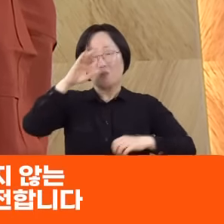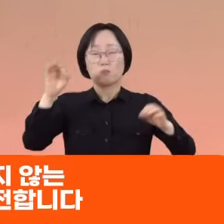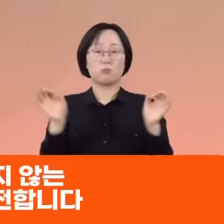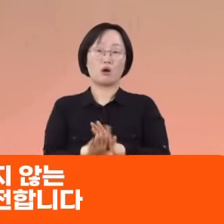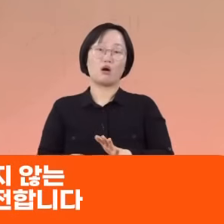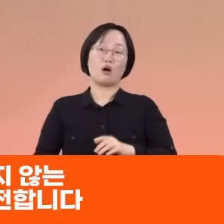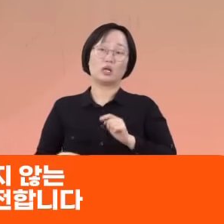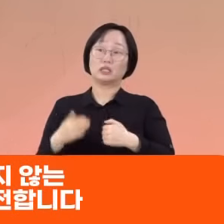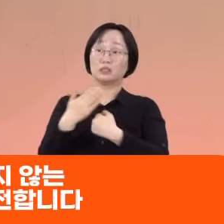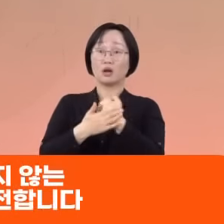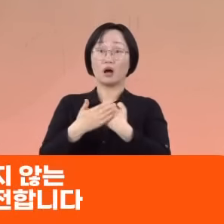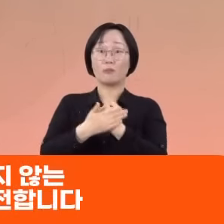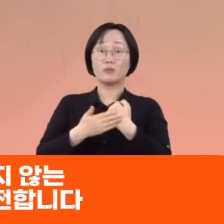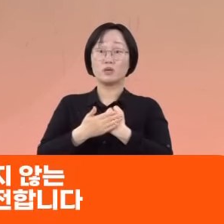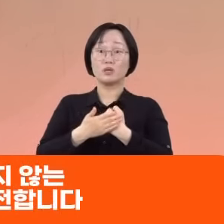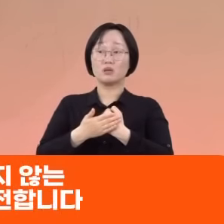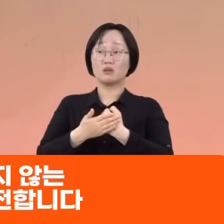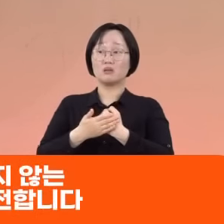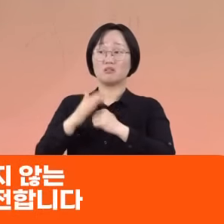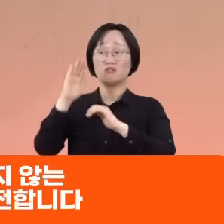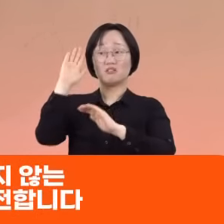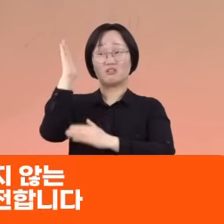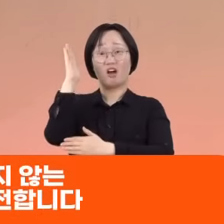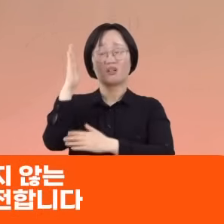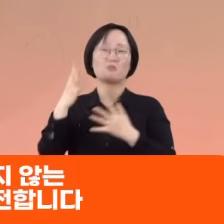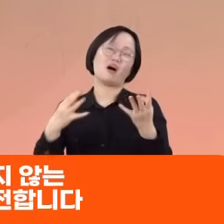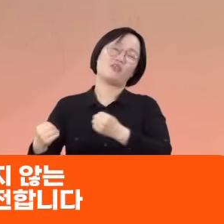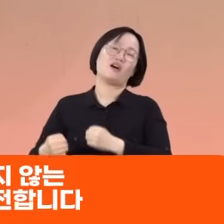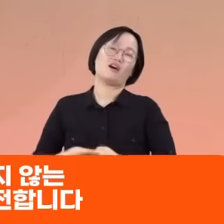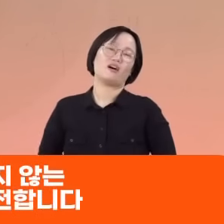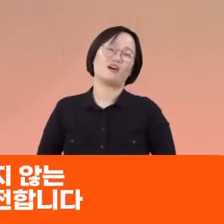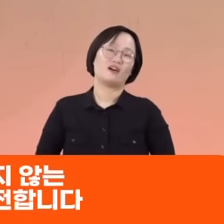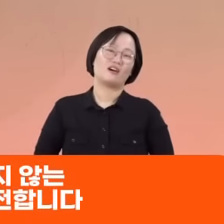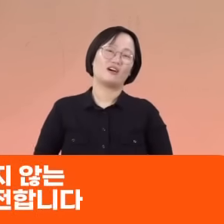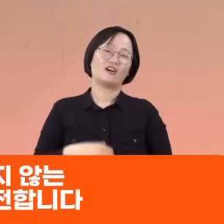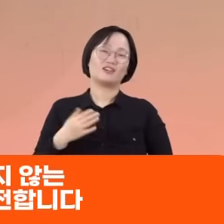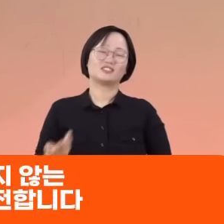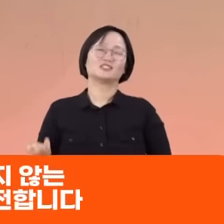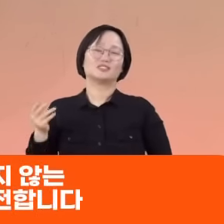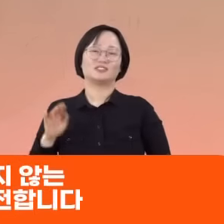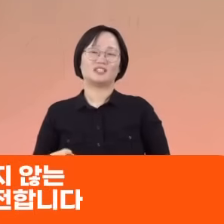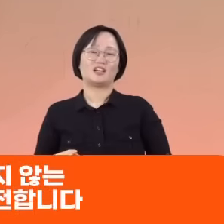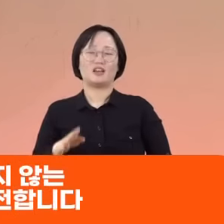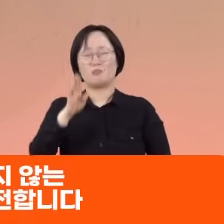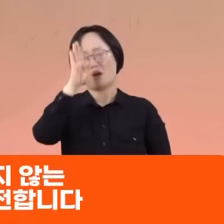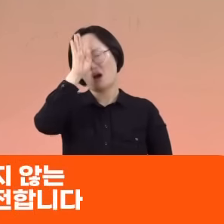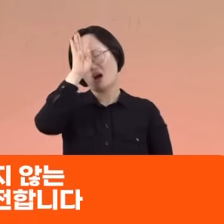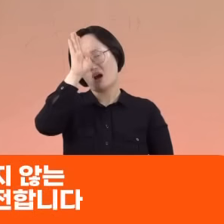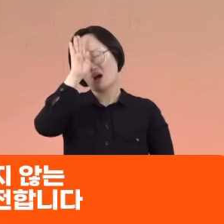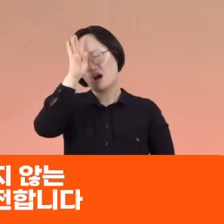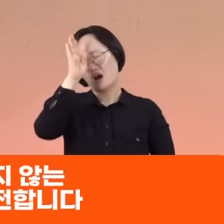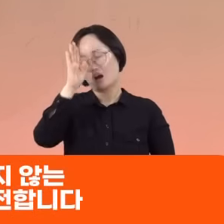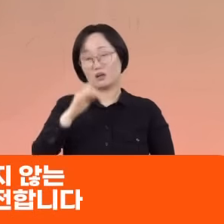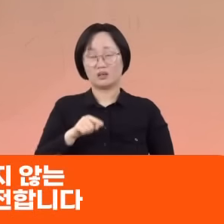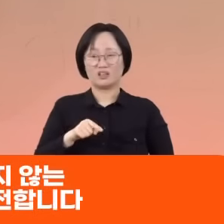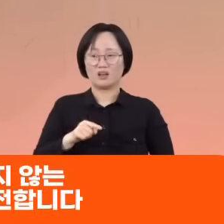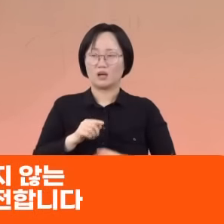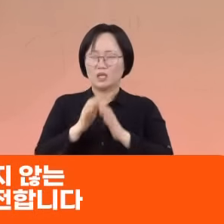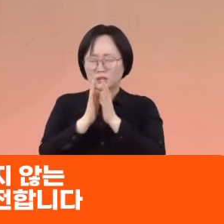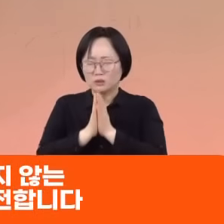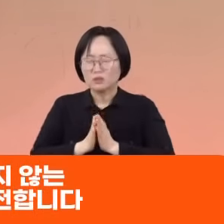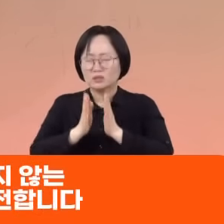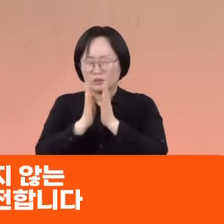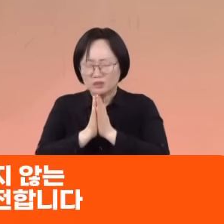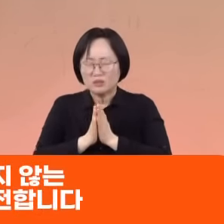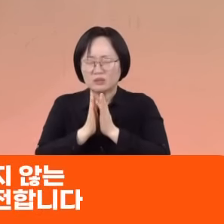많습니다 하지만 아무리 기도해도 병이 안 낳는 경우도 있습니다